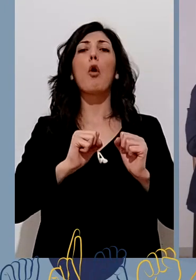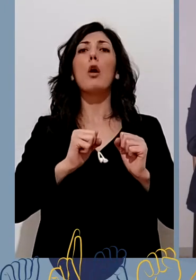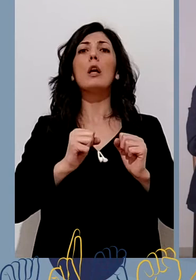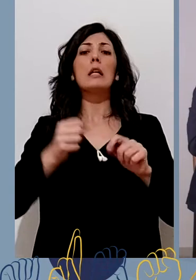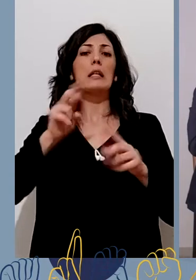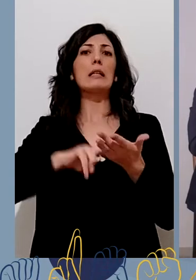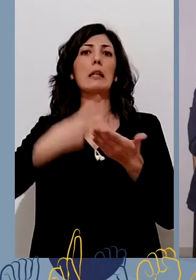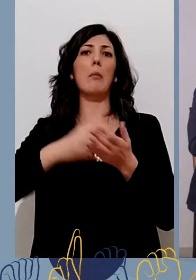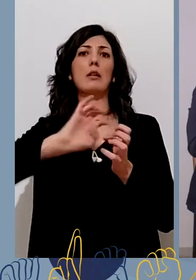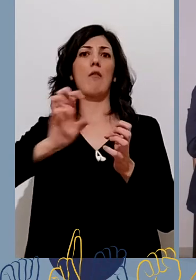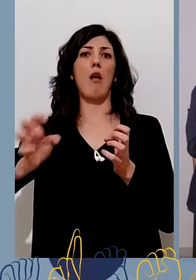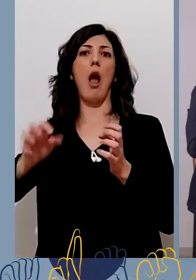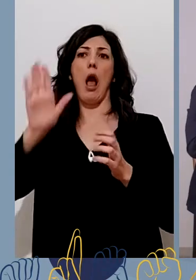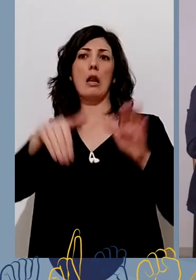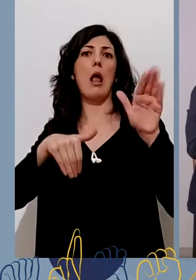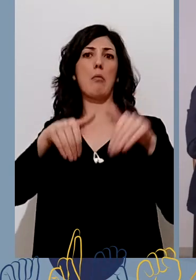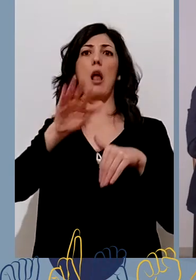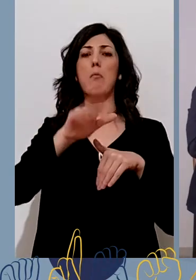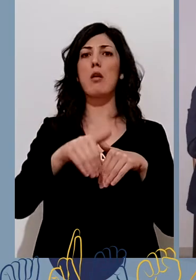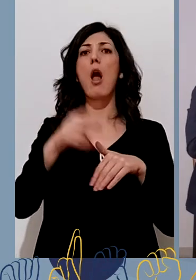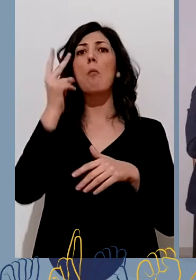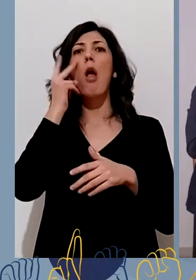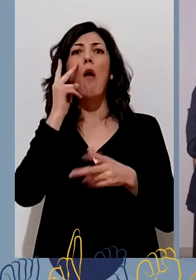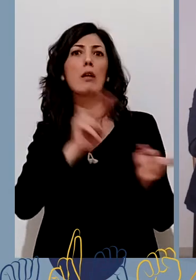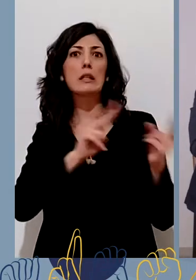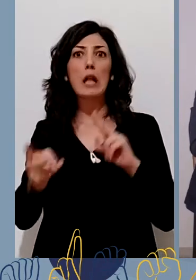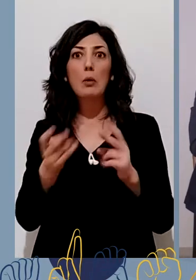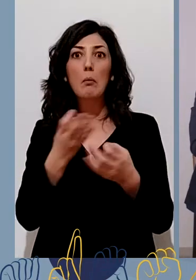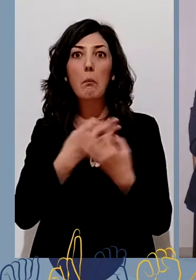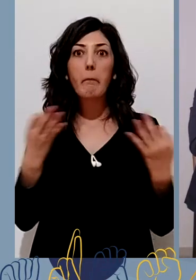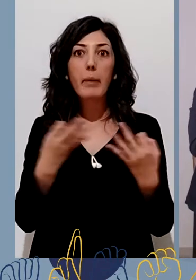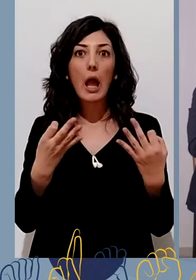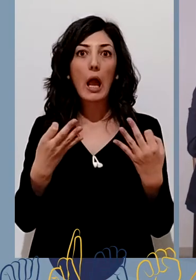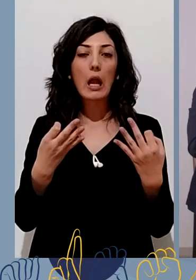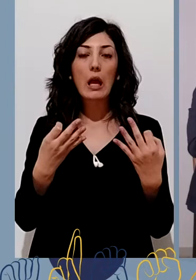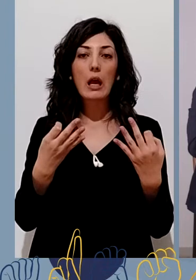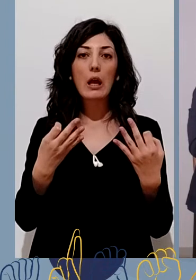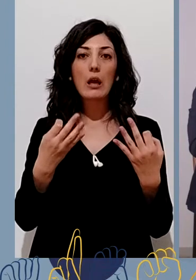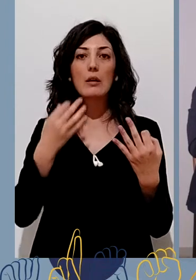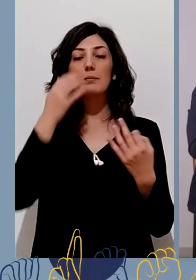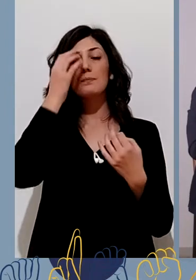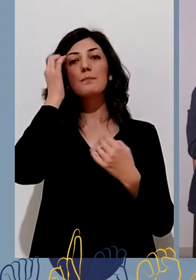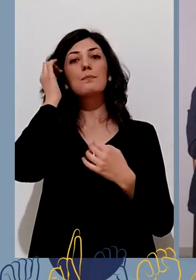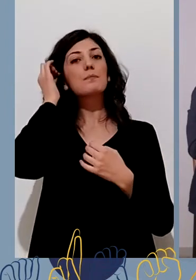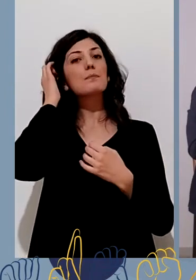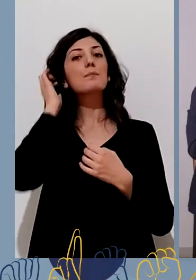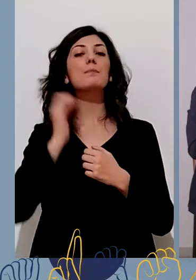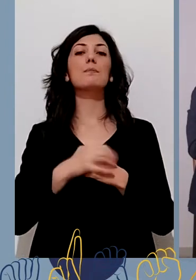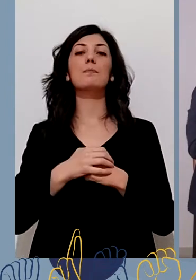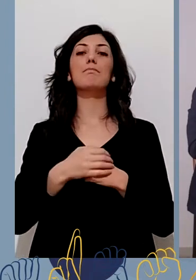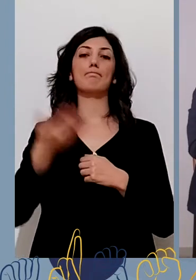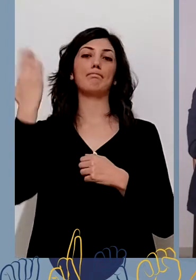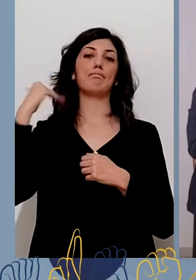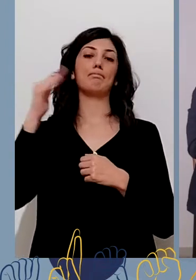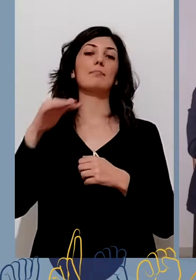per vedere se effettivamente la traduzione, certo, vale, la sicurezza è sia corretta. Anticamente questa cosa era affidata ai familiari, era affidata